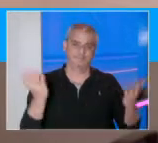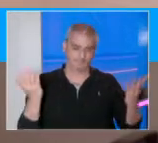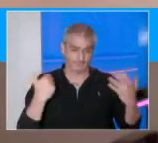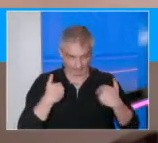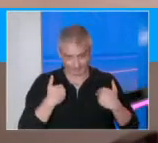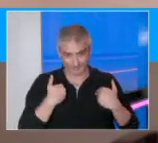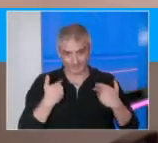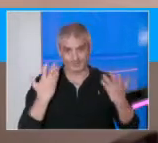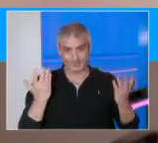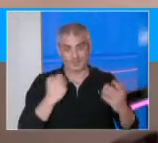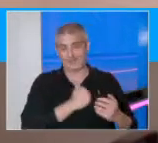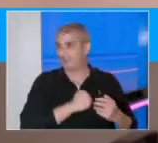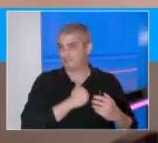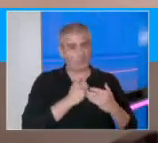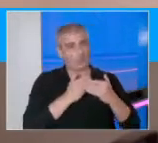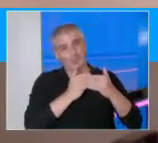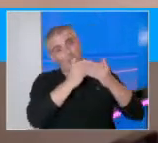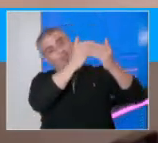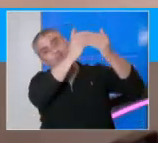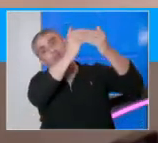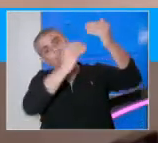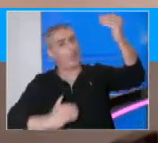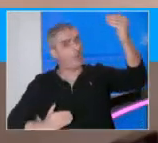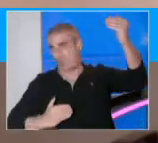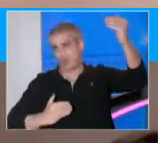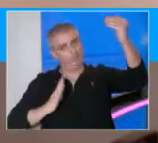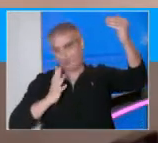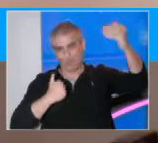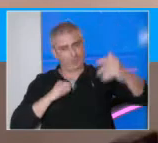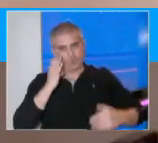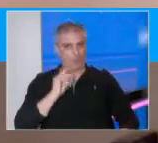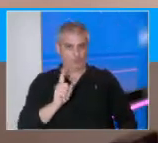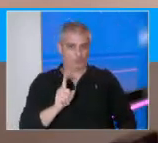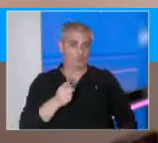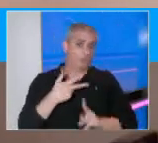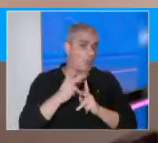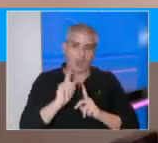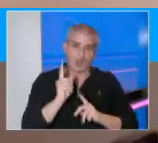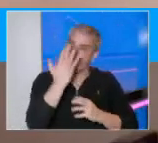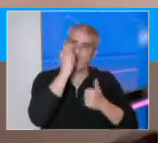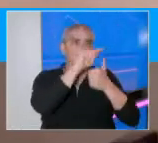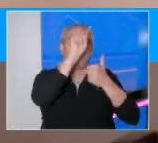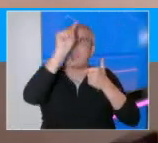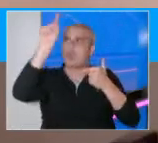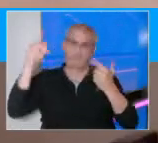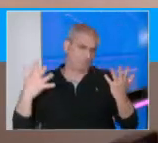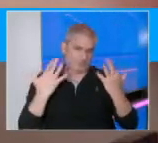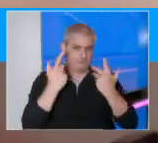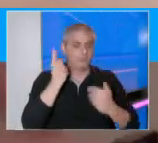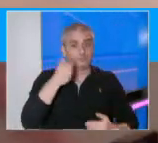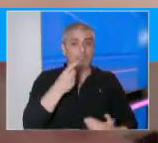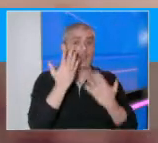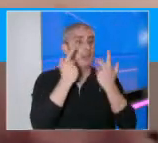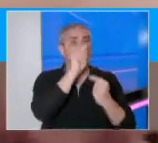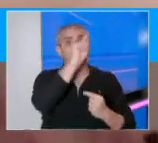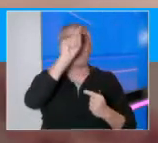אנחנו לצערי רחוקות מאוד מלהיות מרוצות מכך, כמובן. אבל זה לא מדובר רק על לספור, כי לספור, צריך כמובן